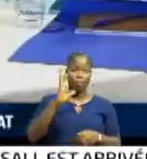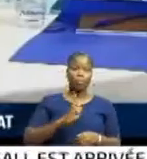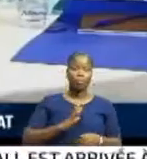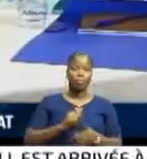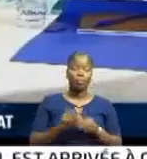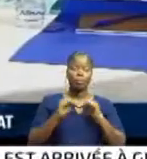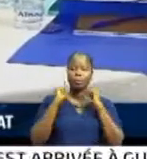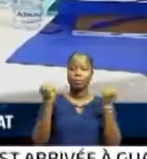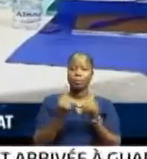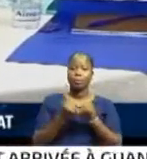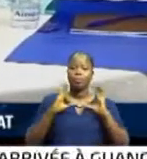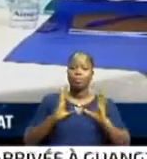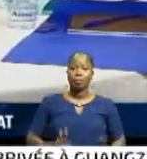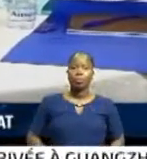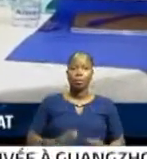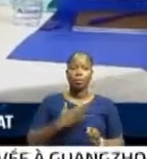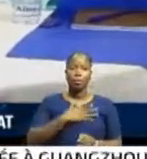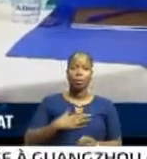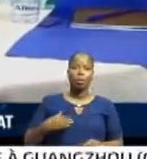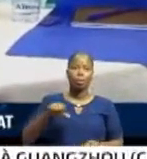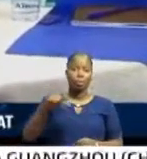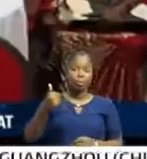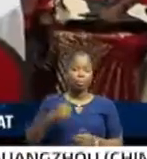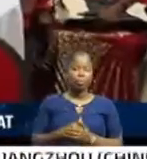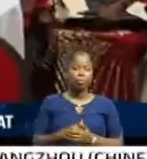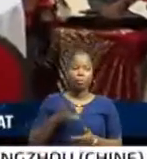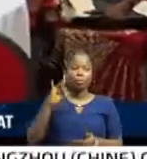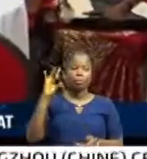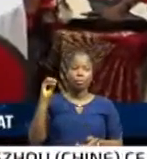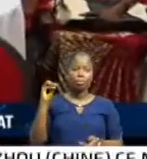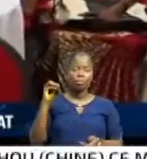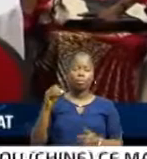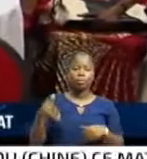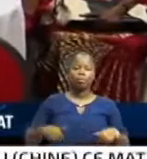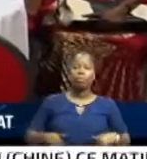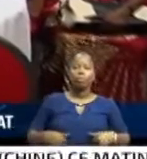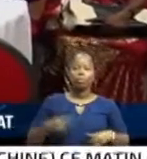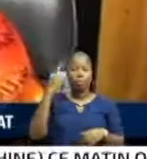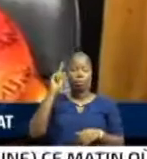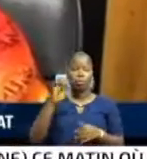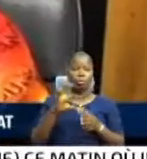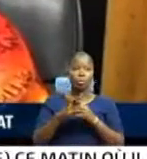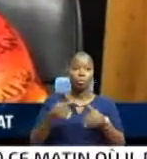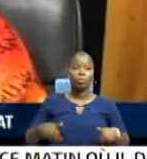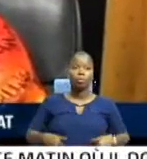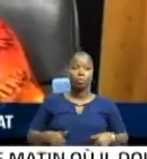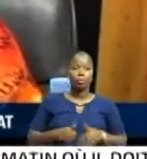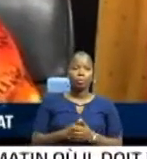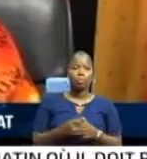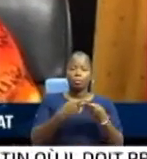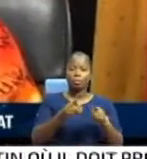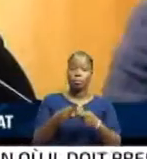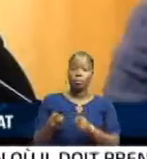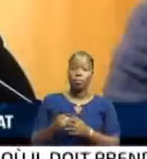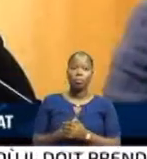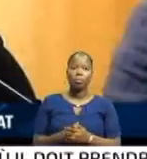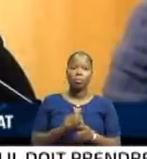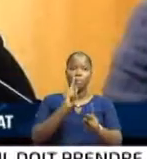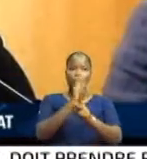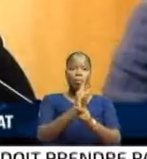outre pendant deux jours 80 jeunes vont être formés pour servir de relais sur les différentes méthodes et stratégies de prévention